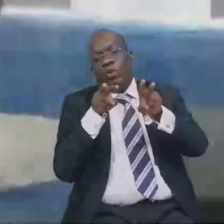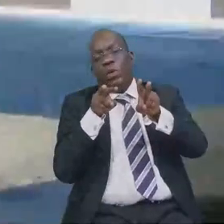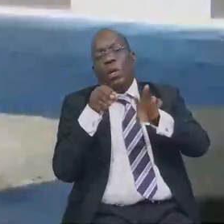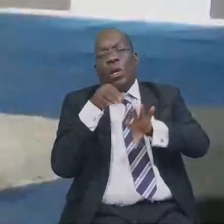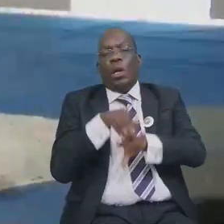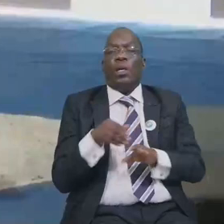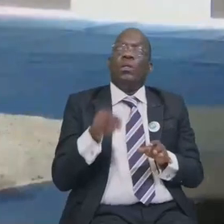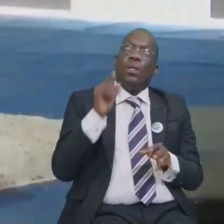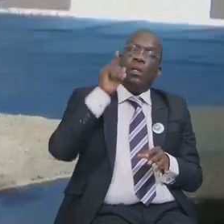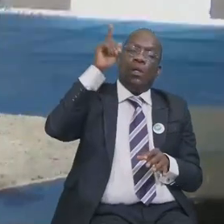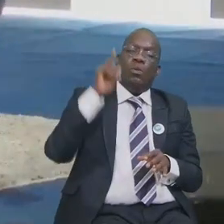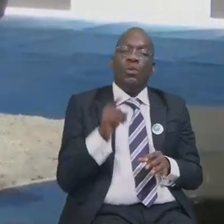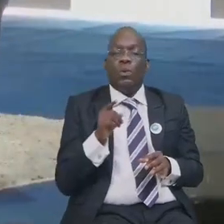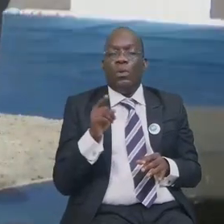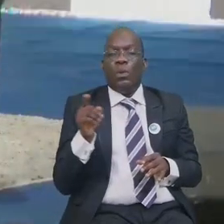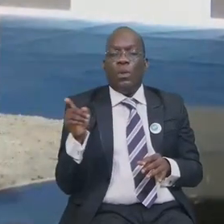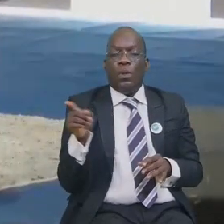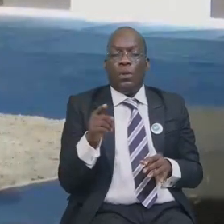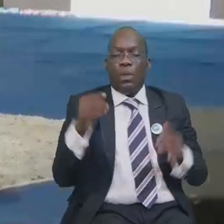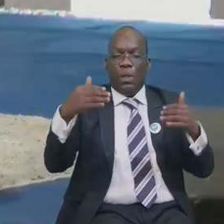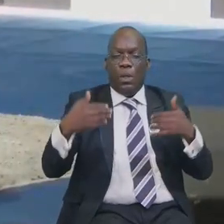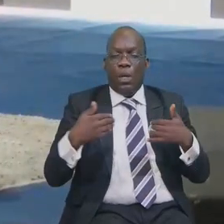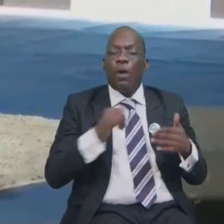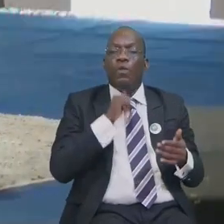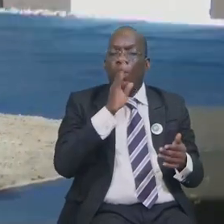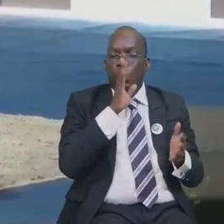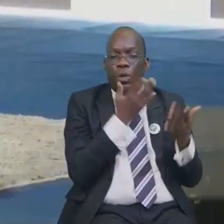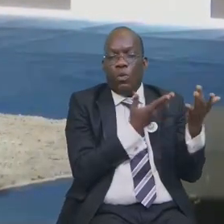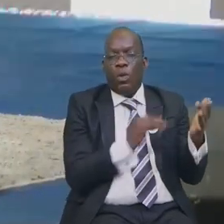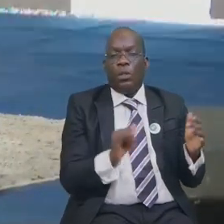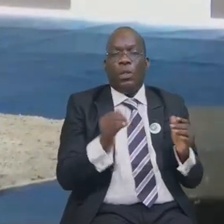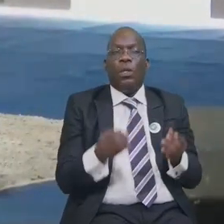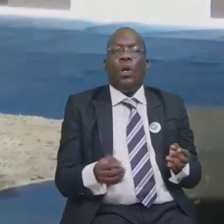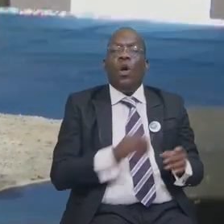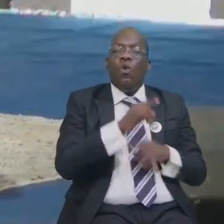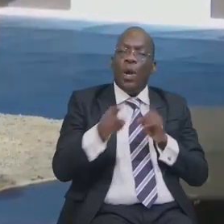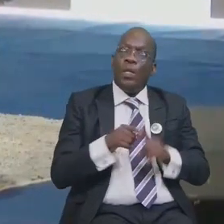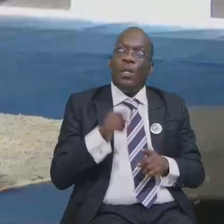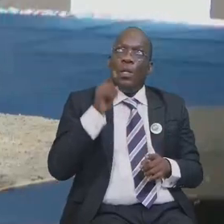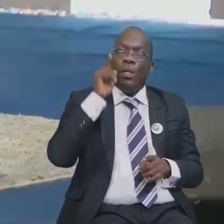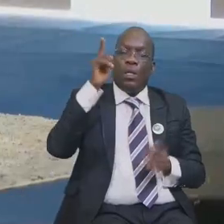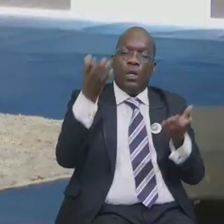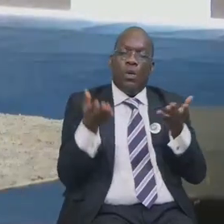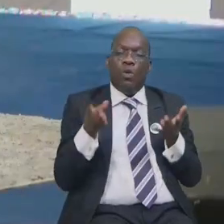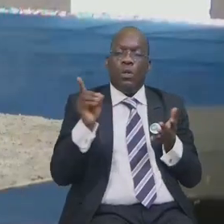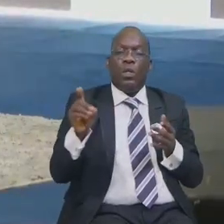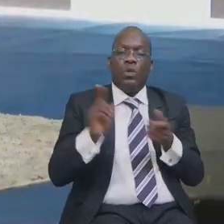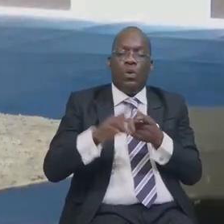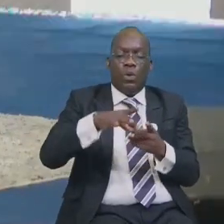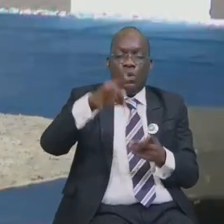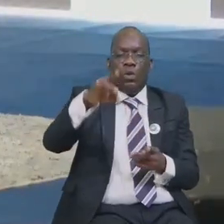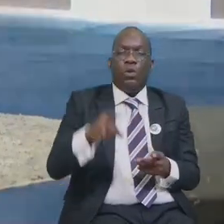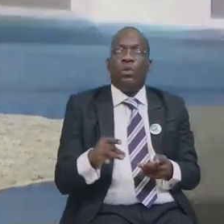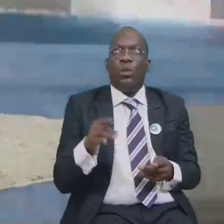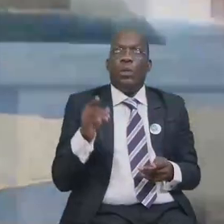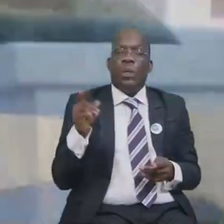Ils observaient. Ils n'avaient pas attendu. Même quand ils voulaient les choisir, il est allé de côté,